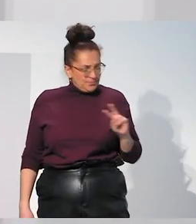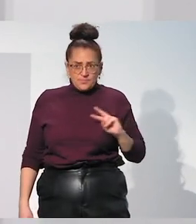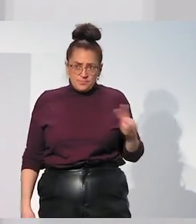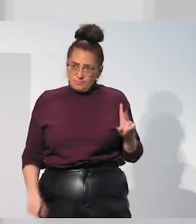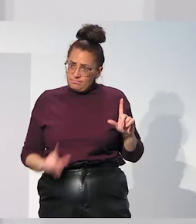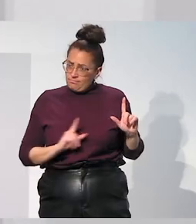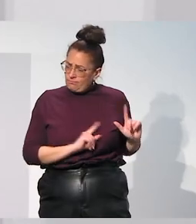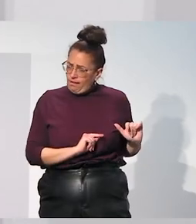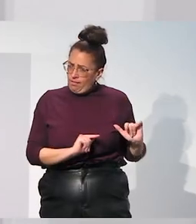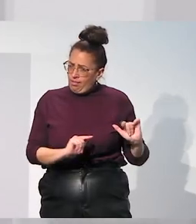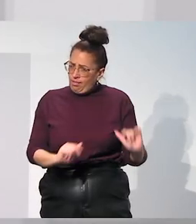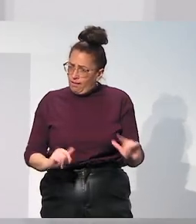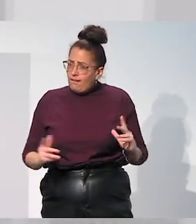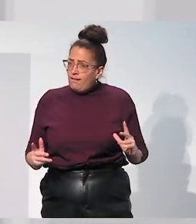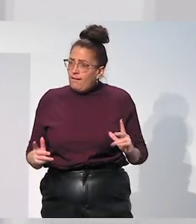position.